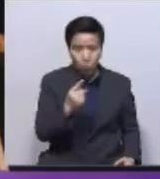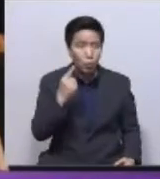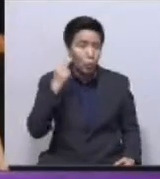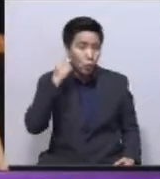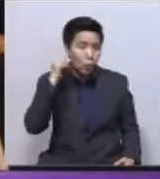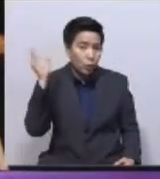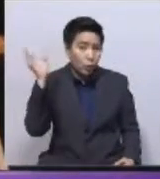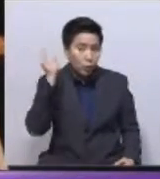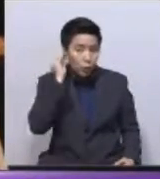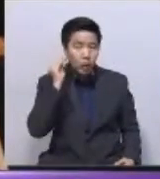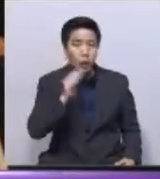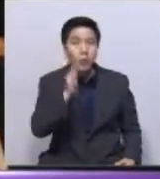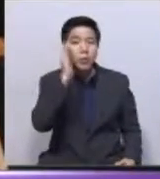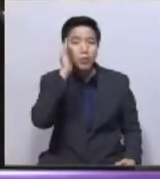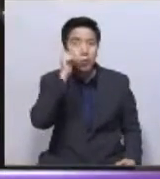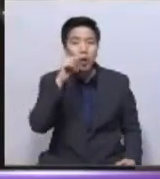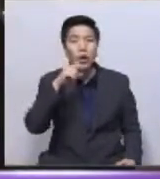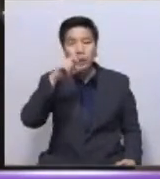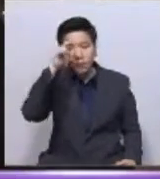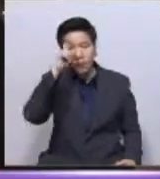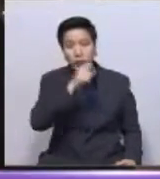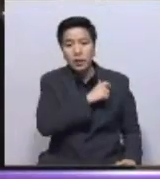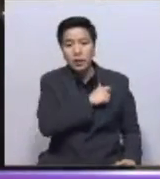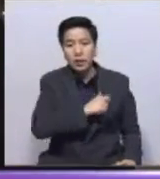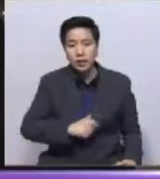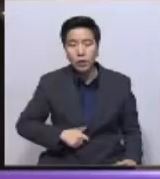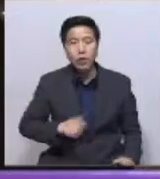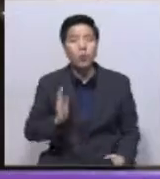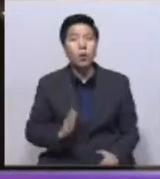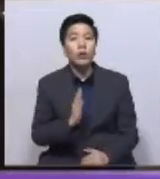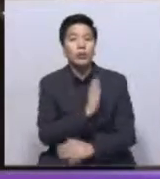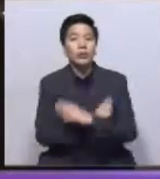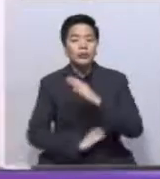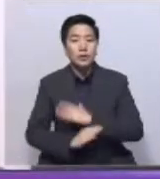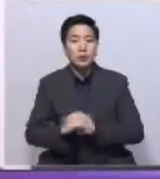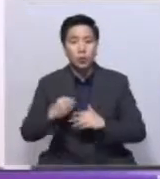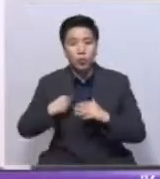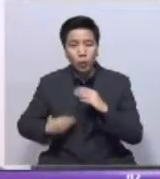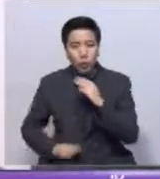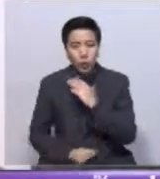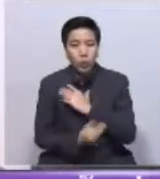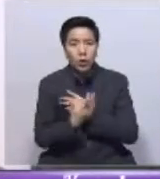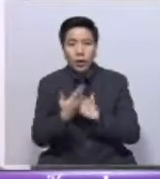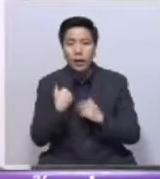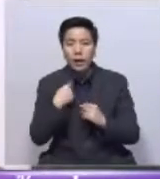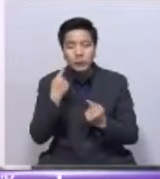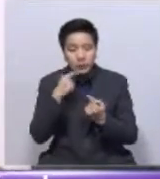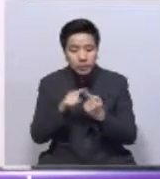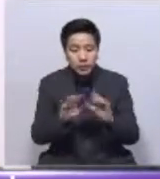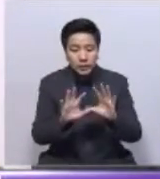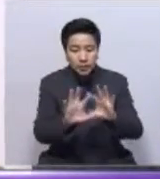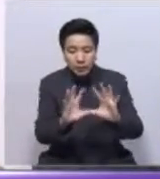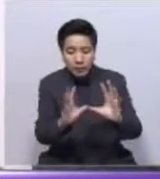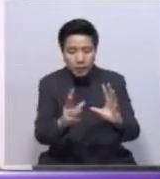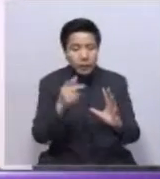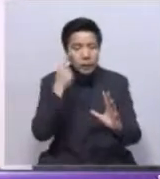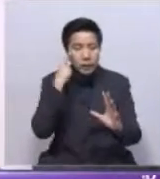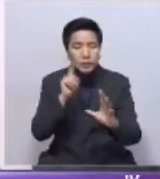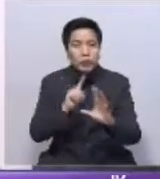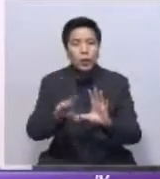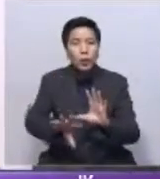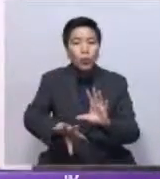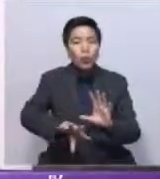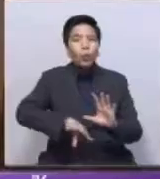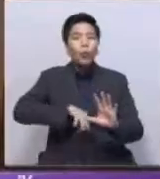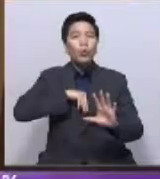สัมผัสภาพพ่อด้วยหัวใจถูกออกแบบมาเพื่อผู้พิการทางสายตาได้มีโอกาสสัมผัสนิทรรศการสร้างโอกาสในการเข้า